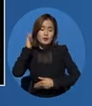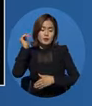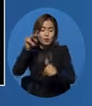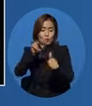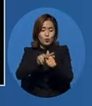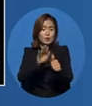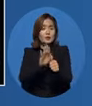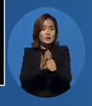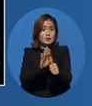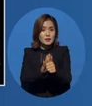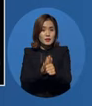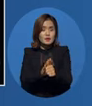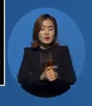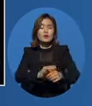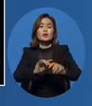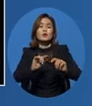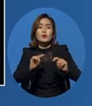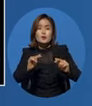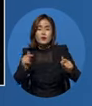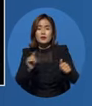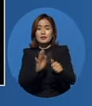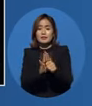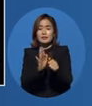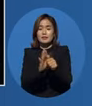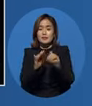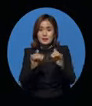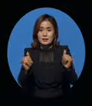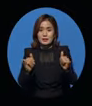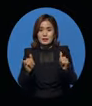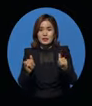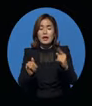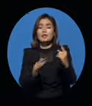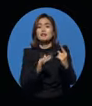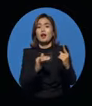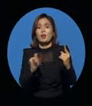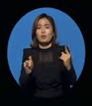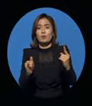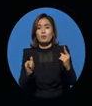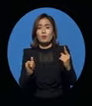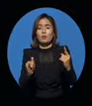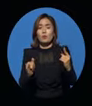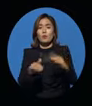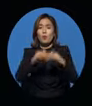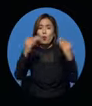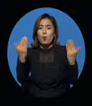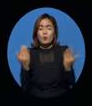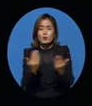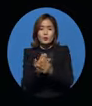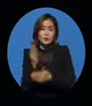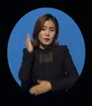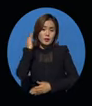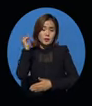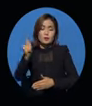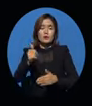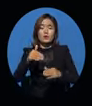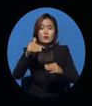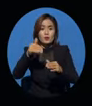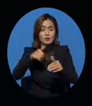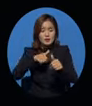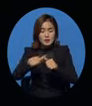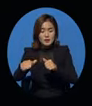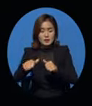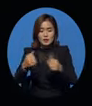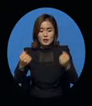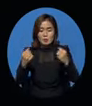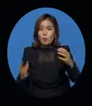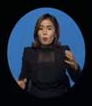지지하는 이런 지지자들이 한 사람도 언어 남김없이 대선 승리를 위해서 힘을 모으게 하는